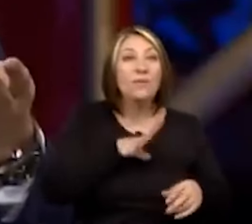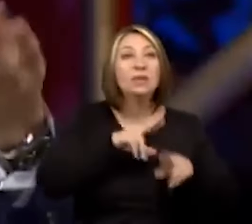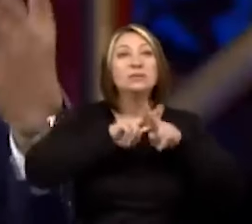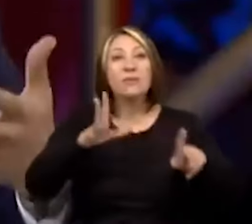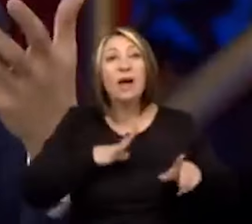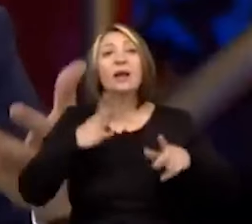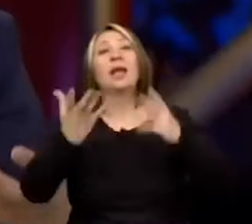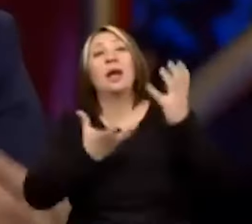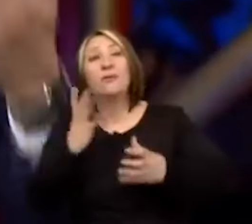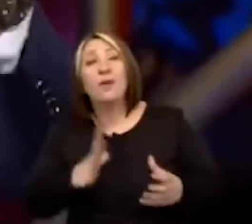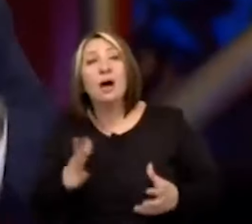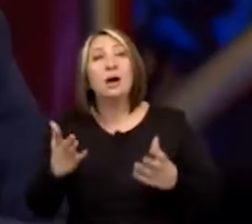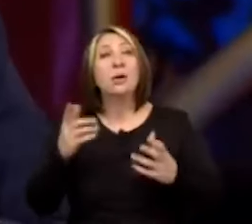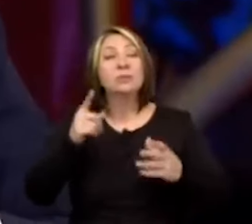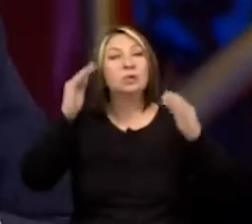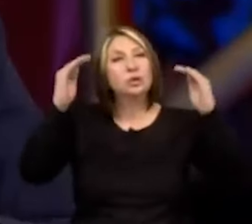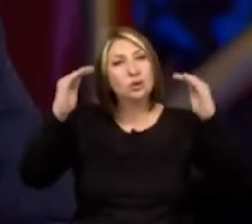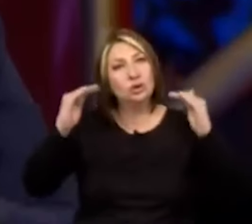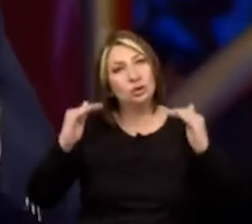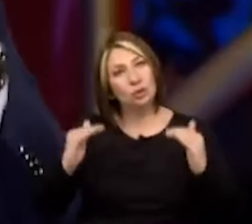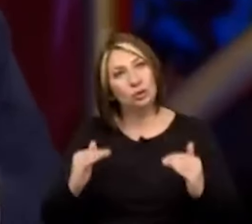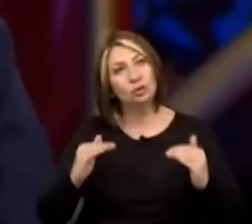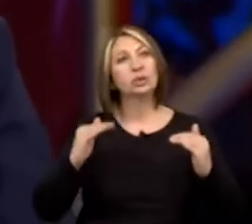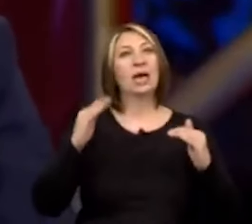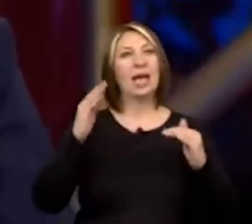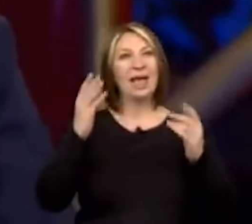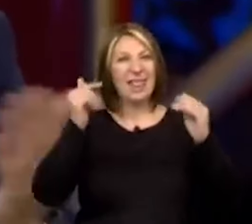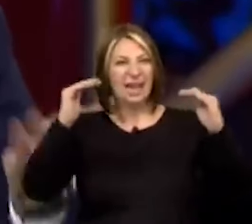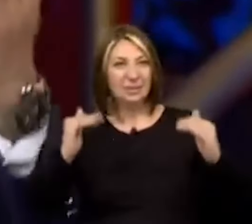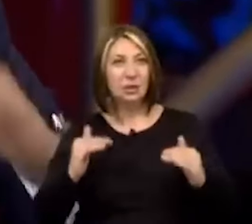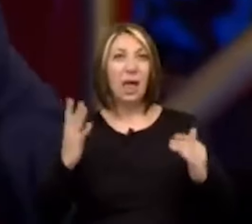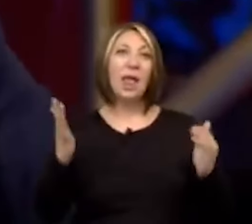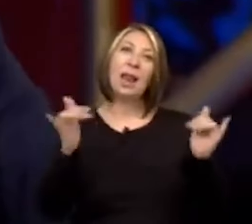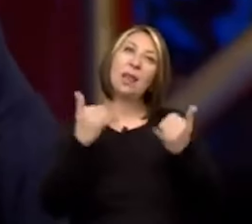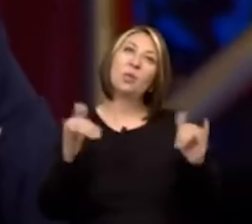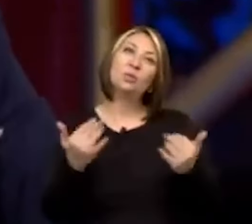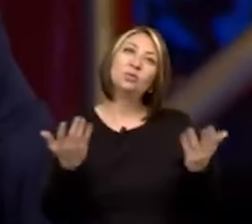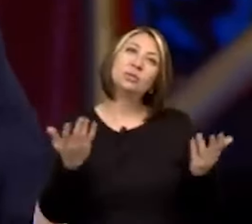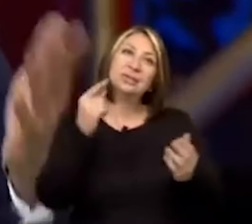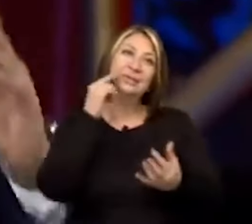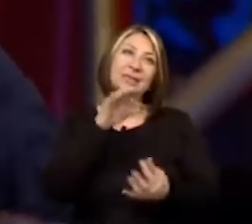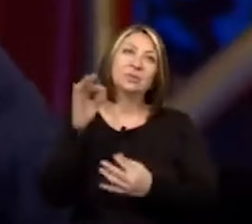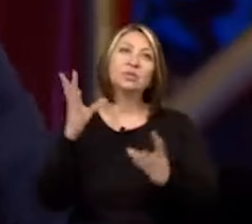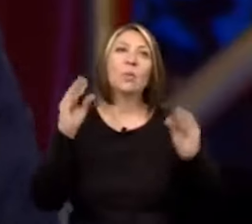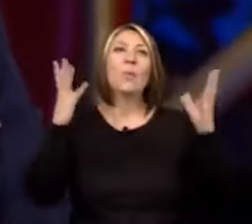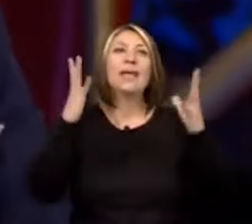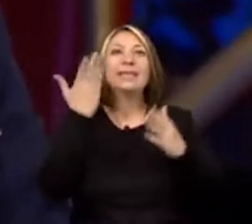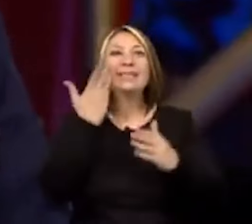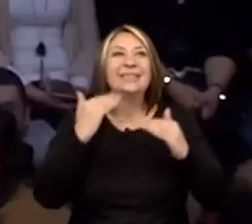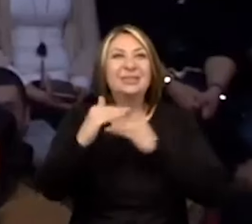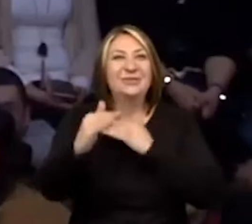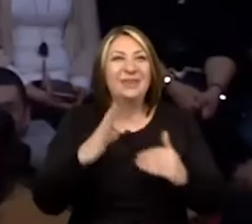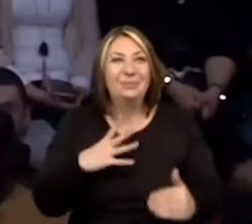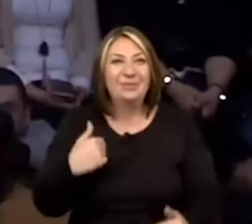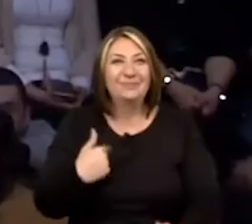öldürme var, yangın var. Biz bunları ne yapıyoruz? Düşürüyoruz bu haberleri. Asgariye düşürüyorum. Eğleniyoruz yani insanlarla. Çok manyak izleyicim var benim.